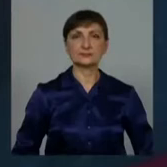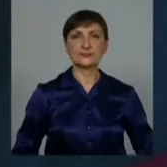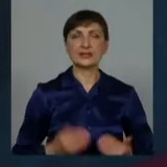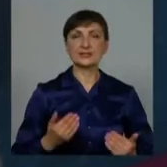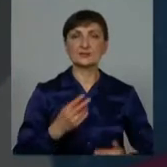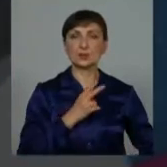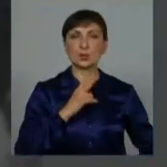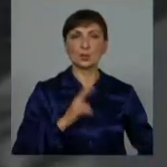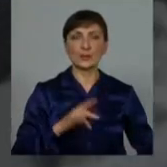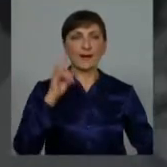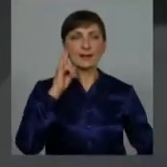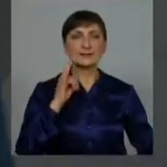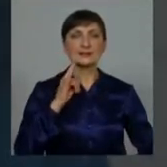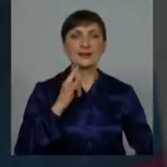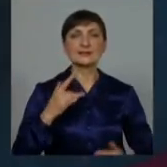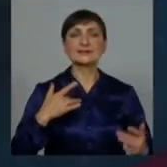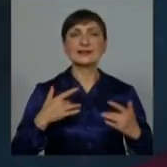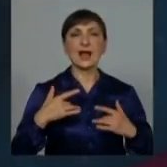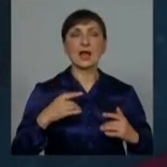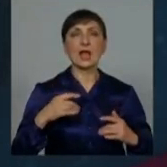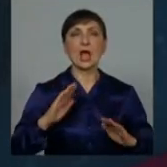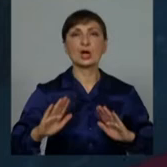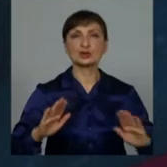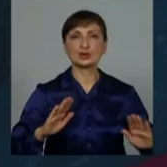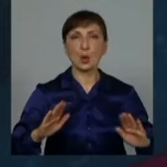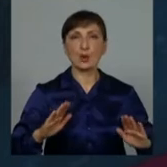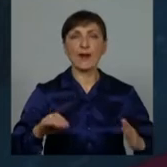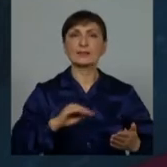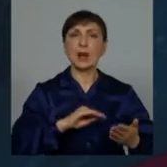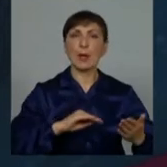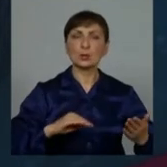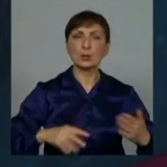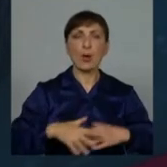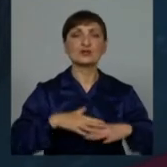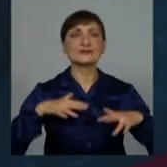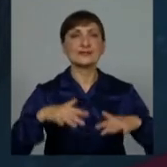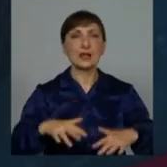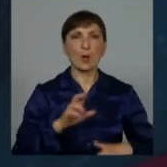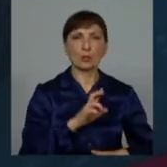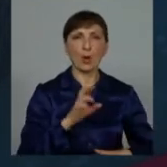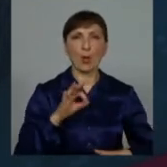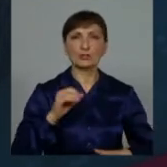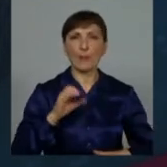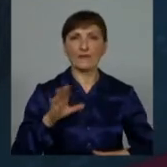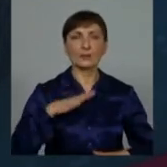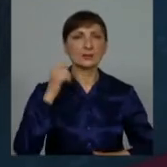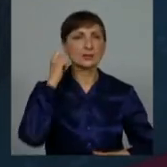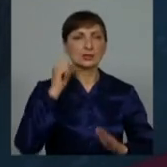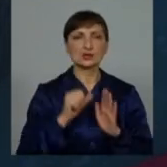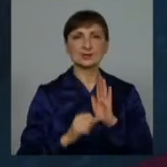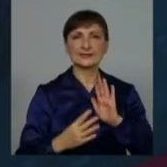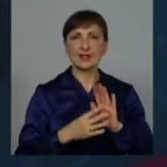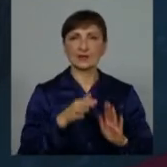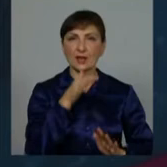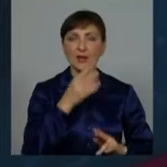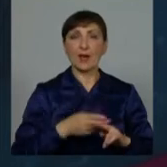Сегодня ушел из жизни казахстанский театральный режиссер, драматург, общественный деятель Булат Атабаев. Ему было 69 лет.